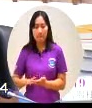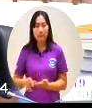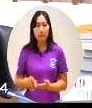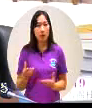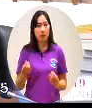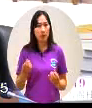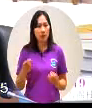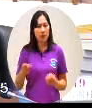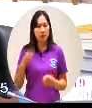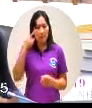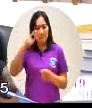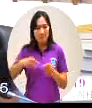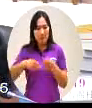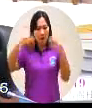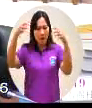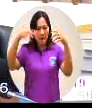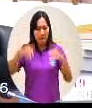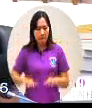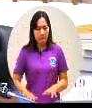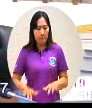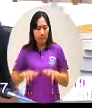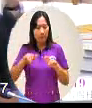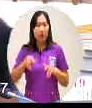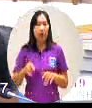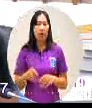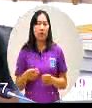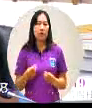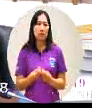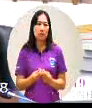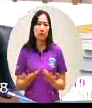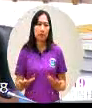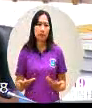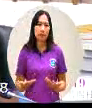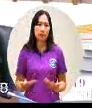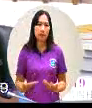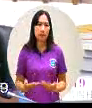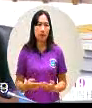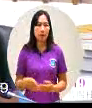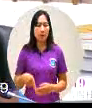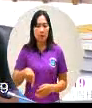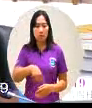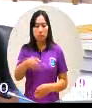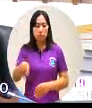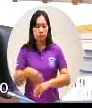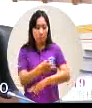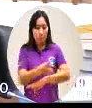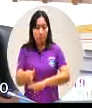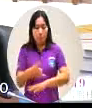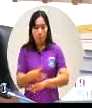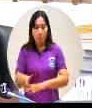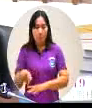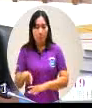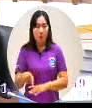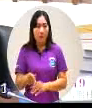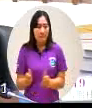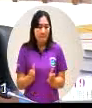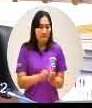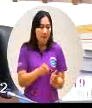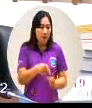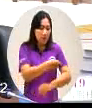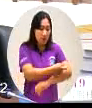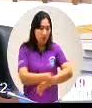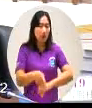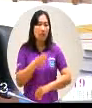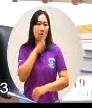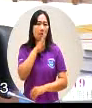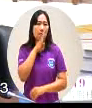件靠这条的排水尔呢，所有的水沟的排水拢靠这条呢。哦，你看这些组合遐满啊！哦，这已经刻不容缓啊！哦，